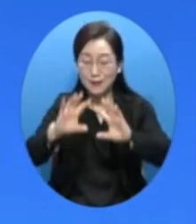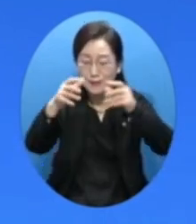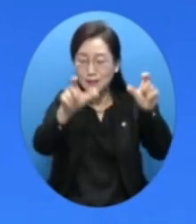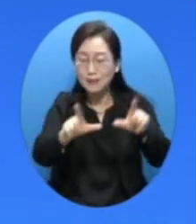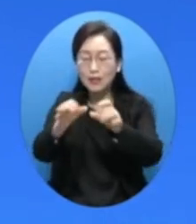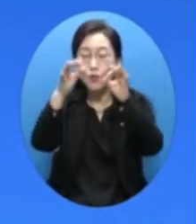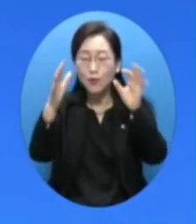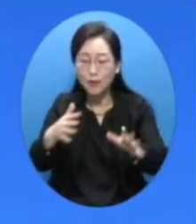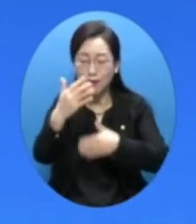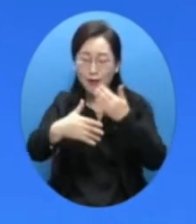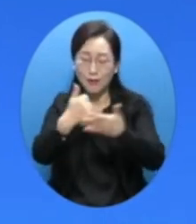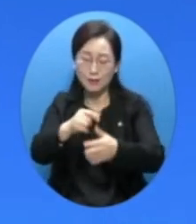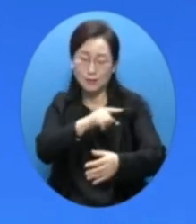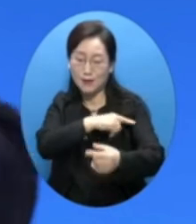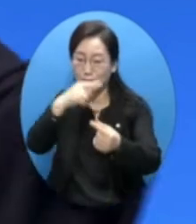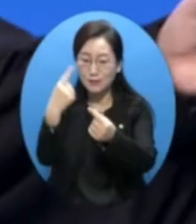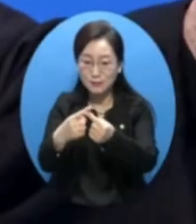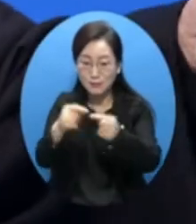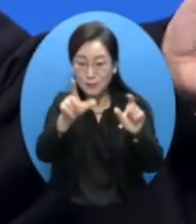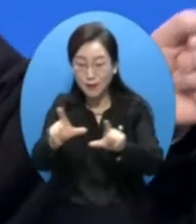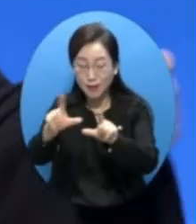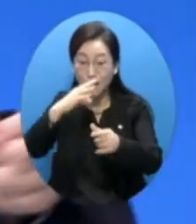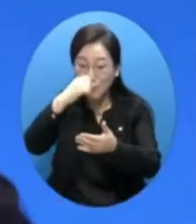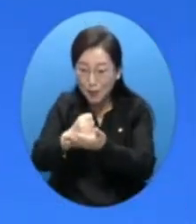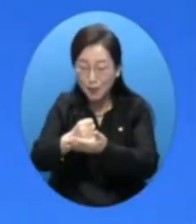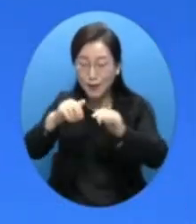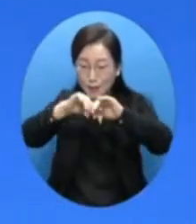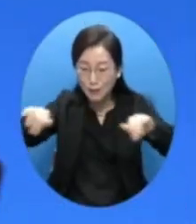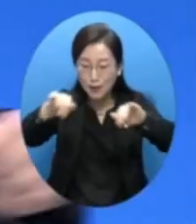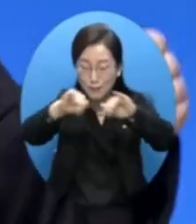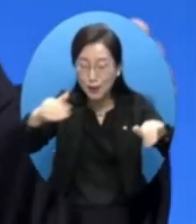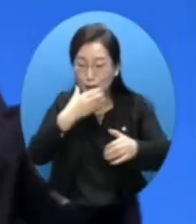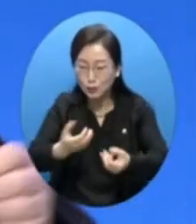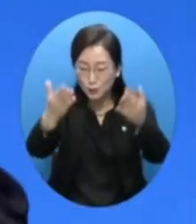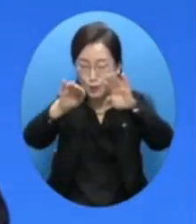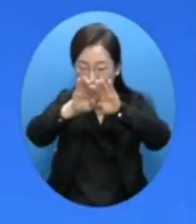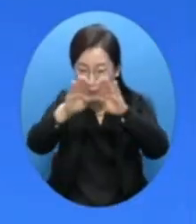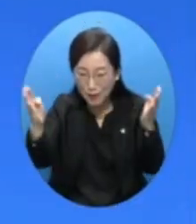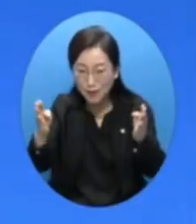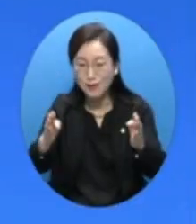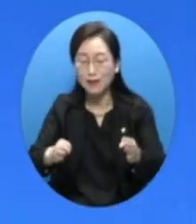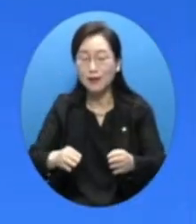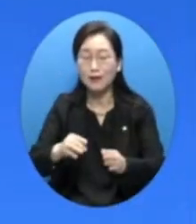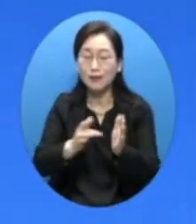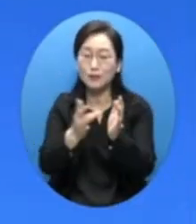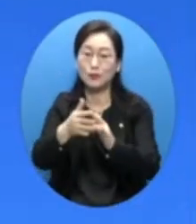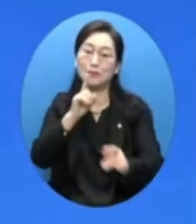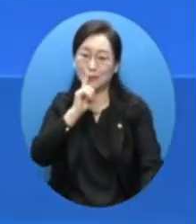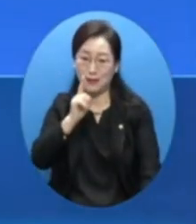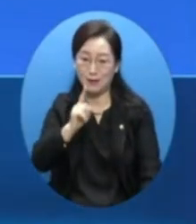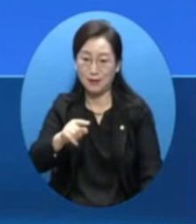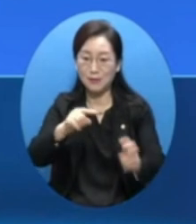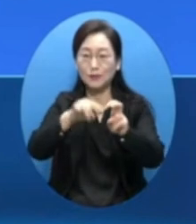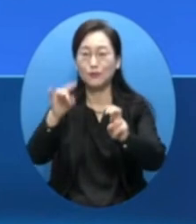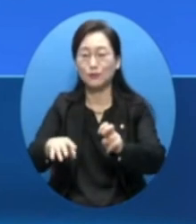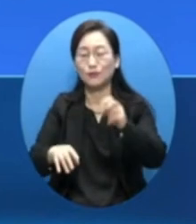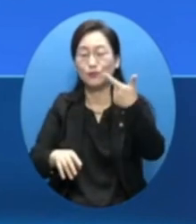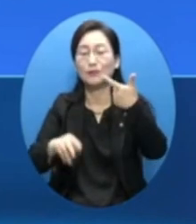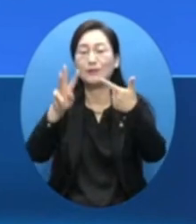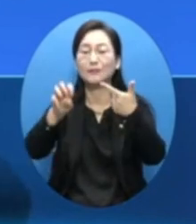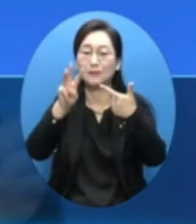하나님이 제일 죄로 살아가면 형통의 문이 열리는 것입니다 축복의 문이 열리는 것입니다 예수님 말씀하셨습니다 마태복음 6장